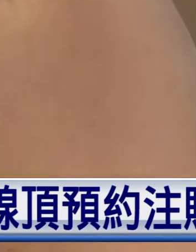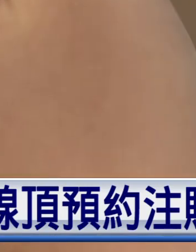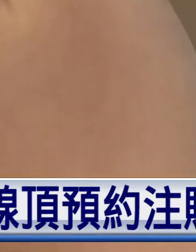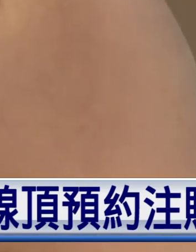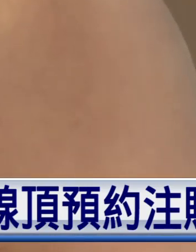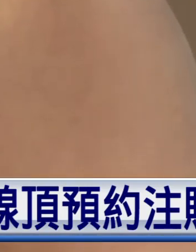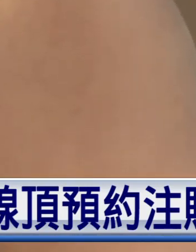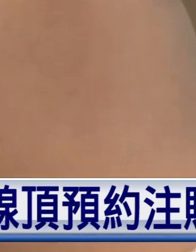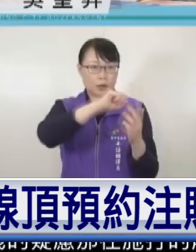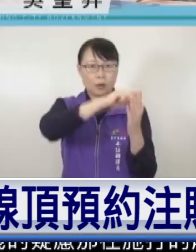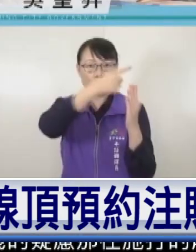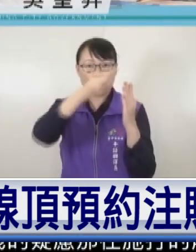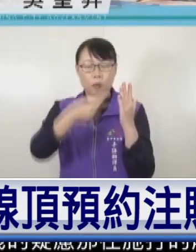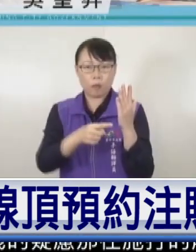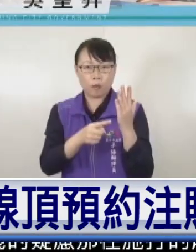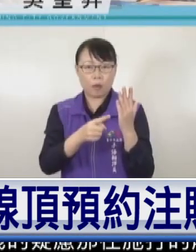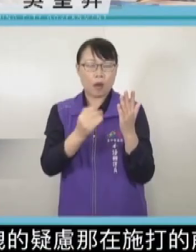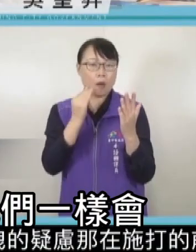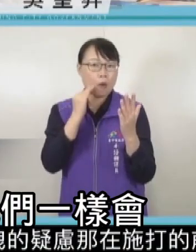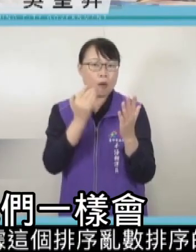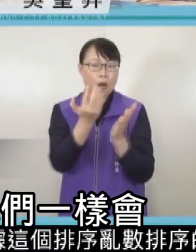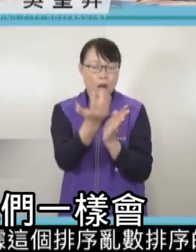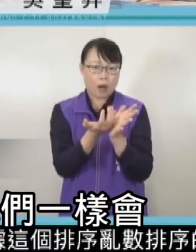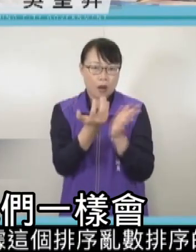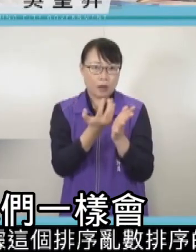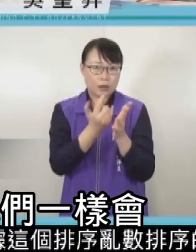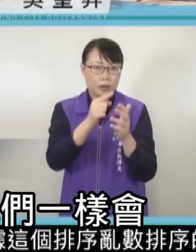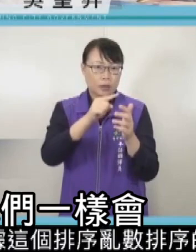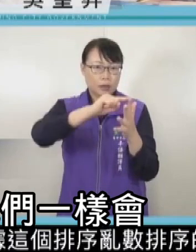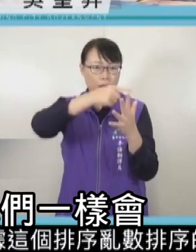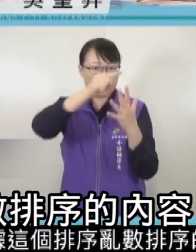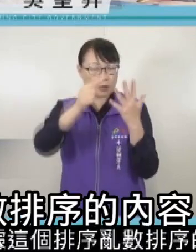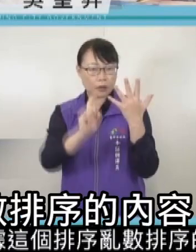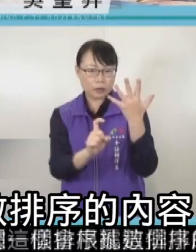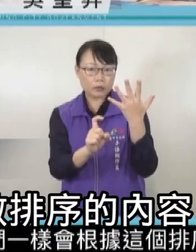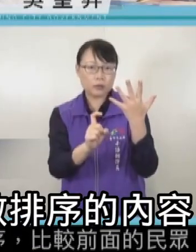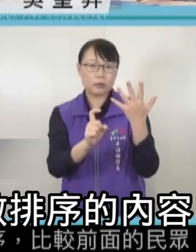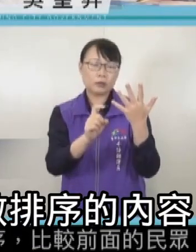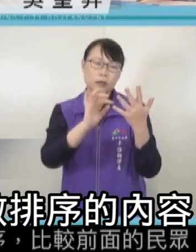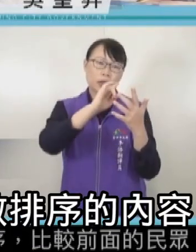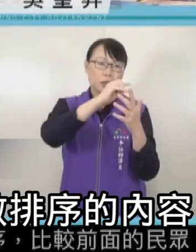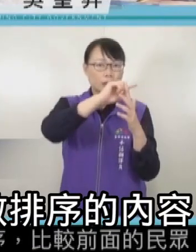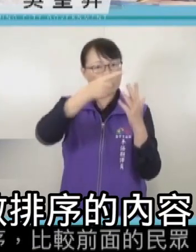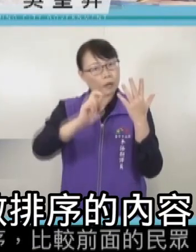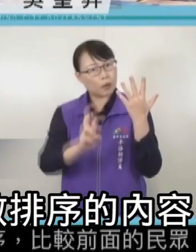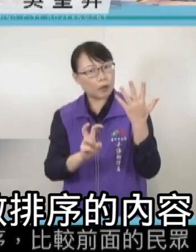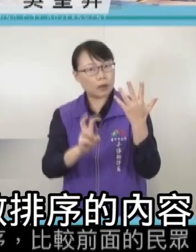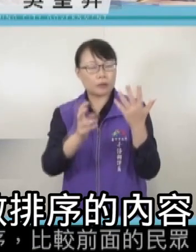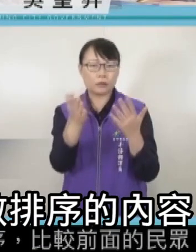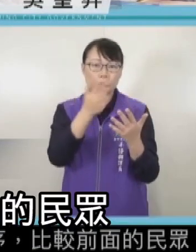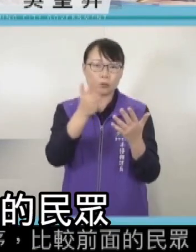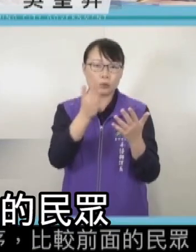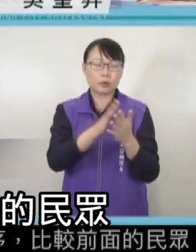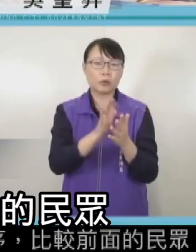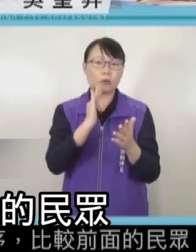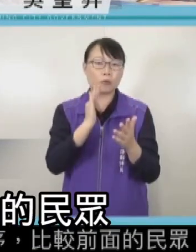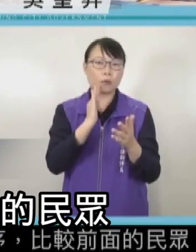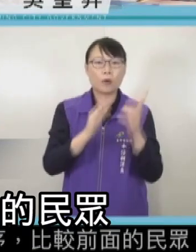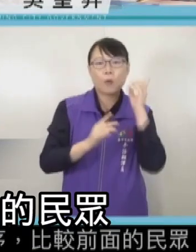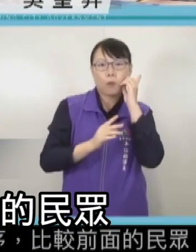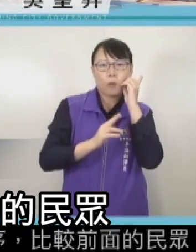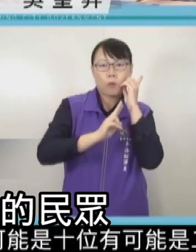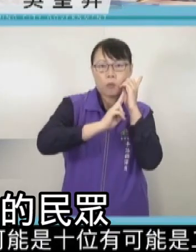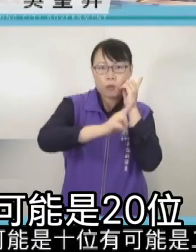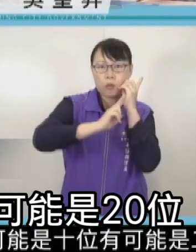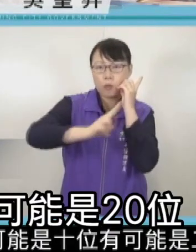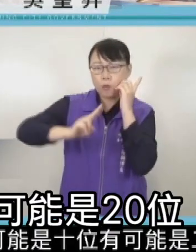住门来住。 那在施打的前一日，我们一样会根据这个排序，乱数排序的内容，排序比较前